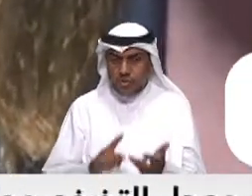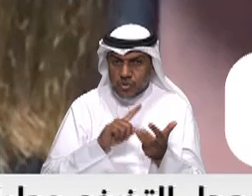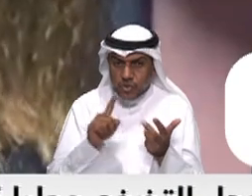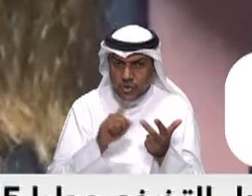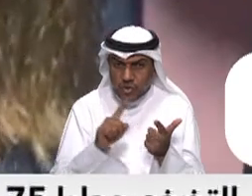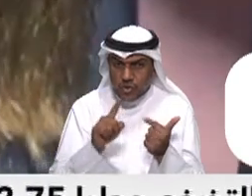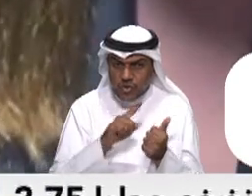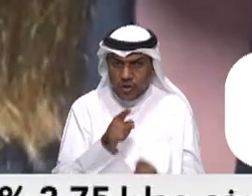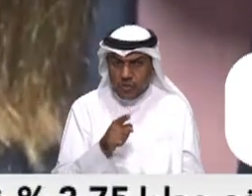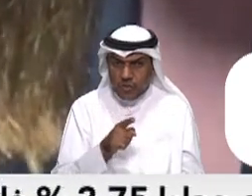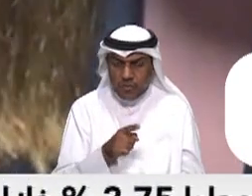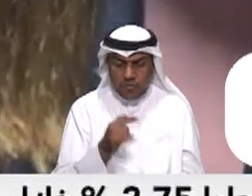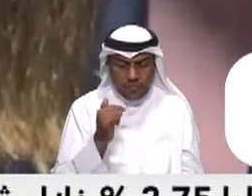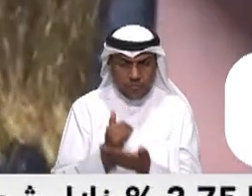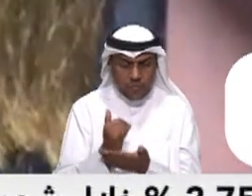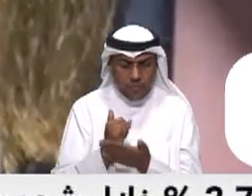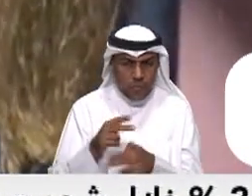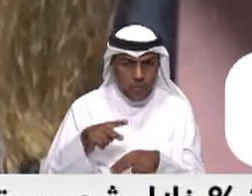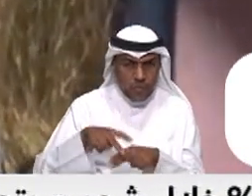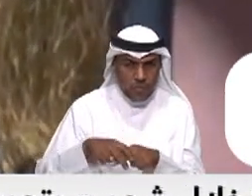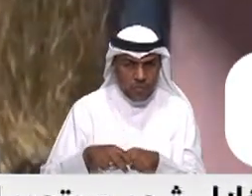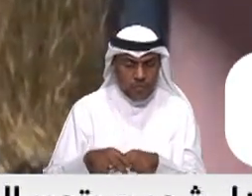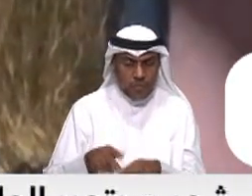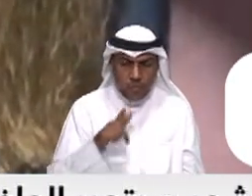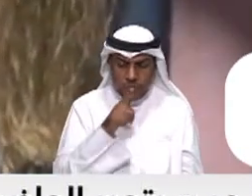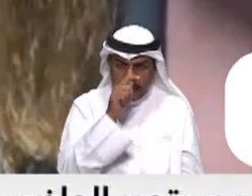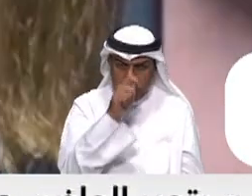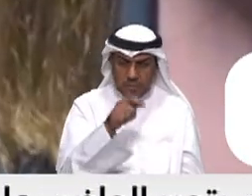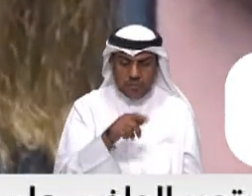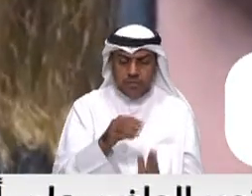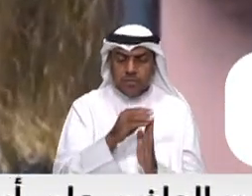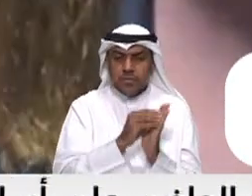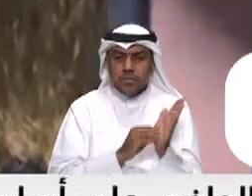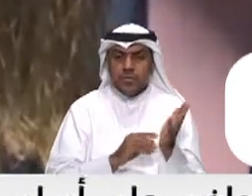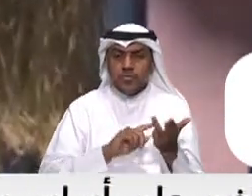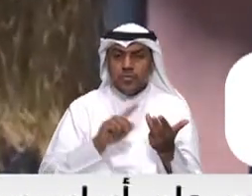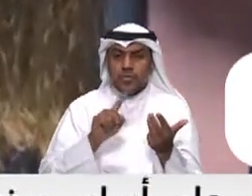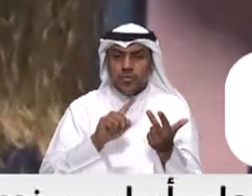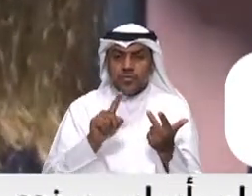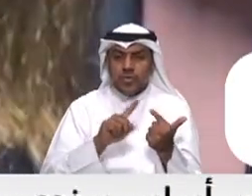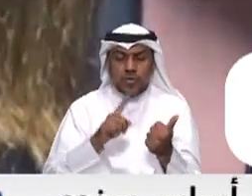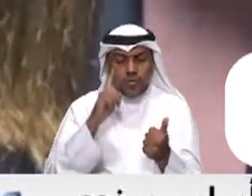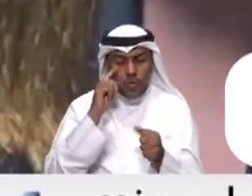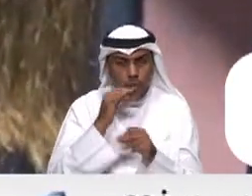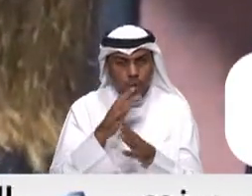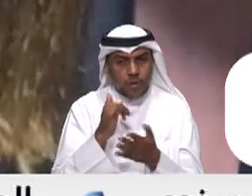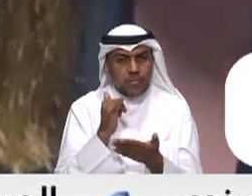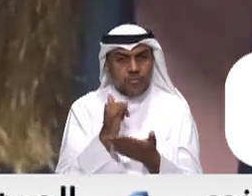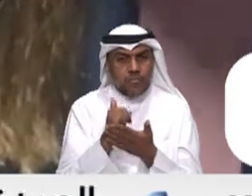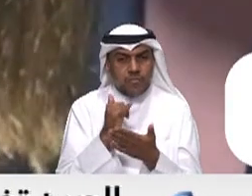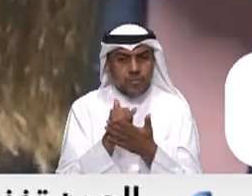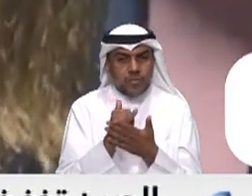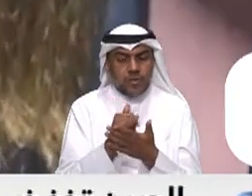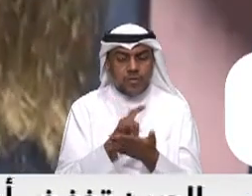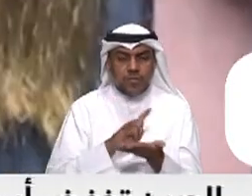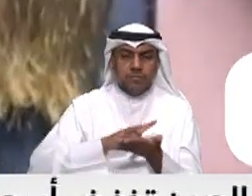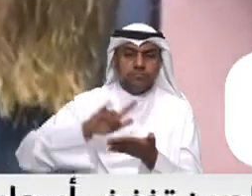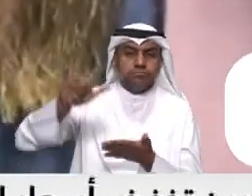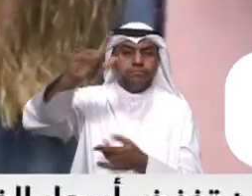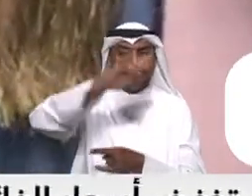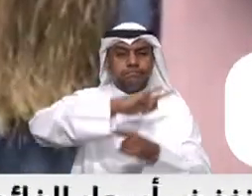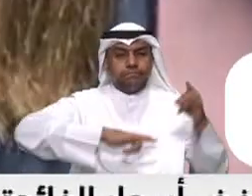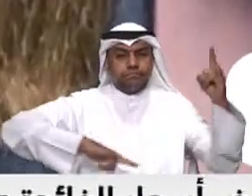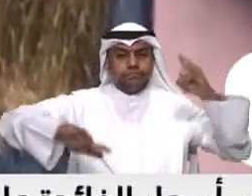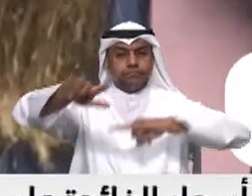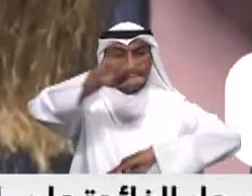قد وضعها الجانب الإسرائيلي، وهي بأن يتمتع بكامل الحرية في الأجواء اللبنانية،